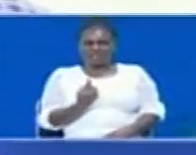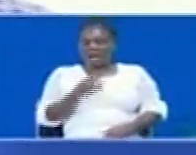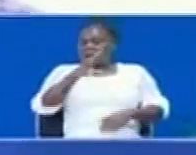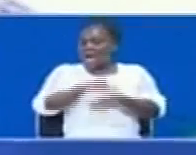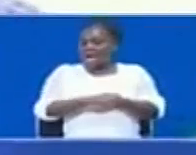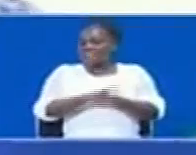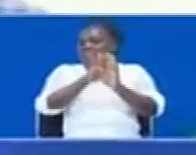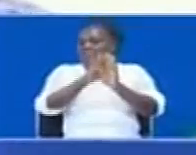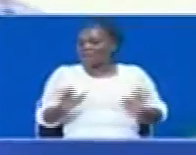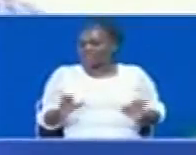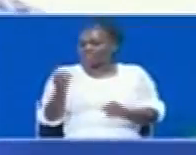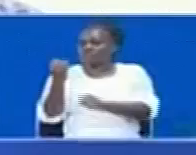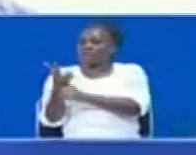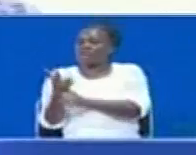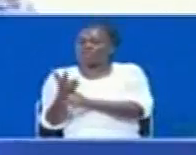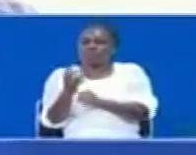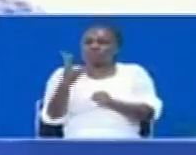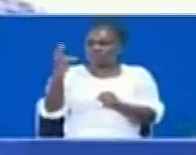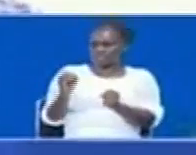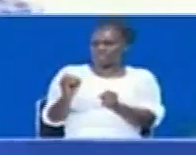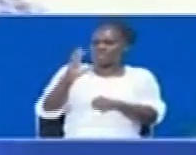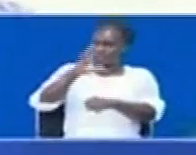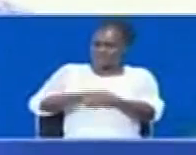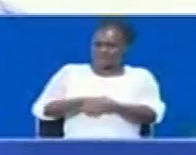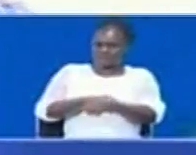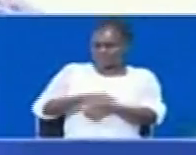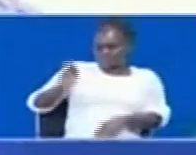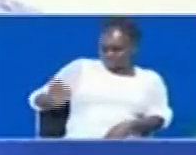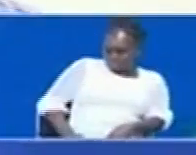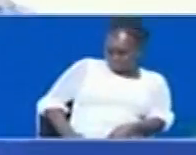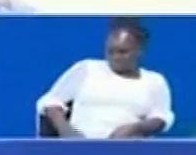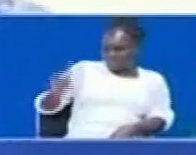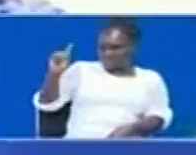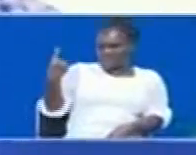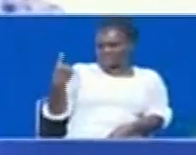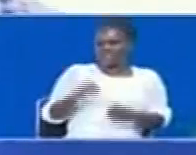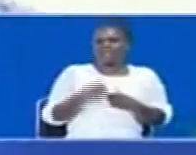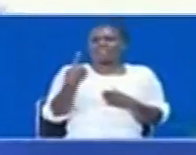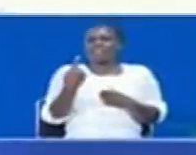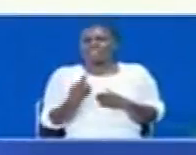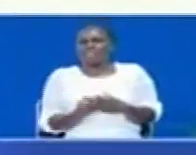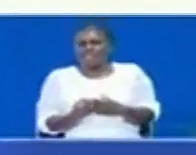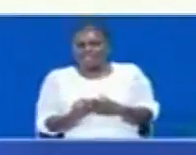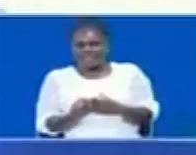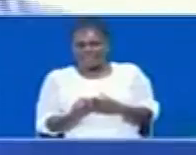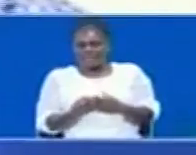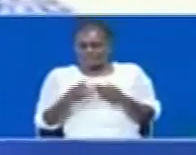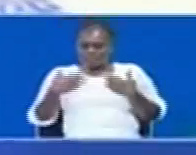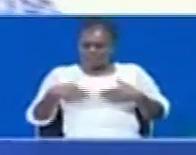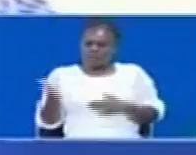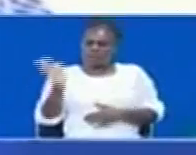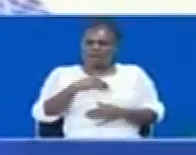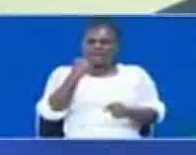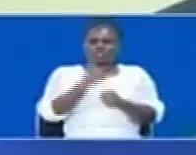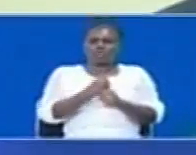hatupati, tunapata 12%, 20%. Na ukishapata kitu weka kwa mfuko kwanza, alafu sign, wafanyikazi warudi, tuendelee